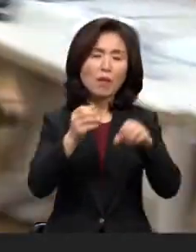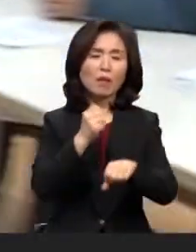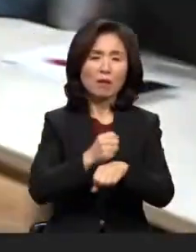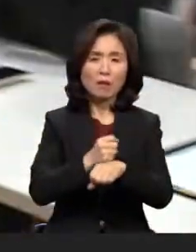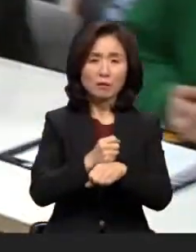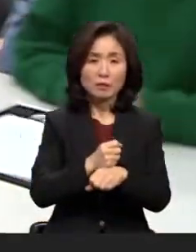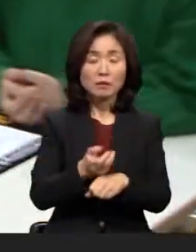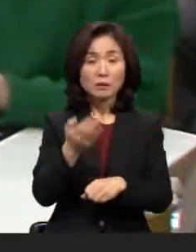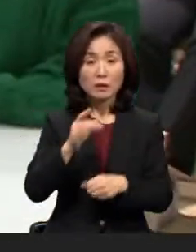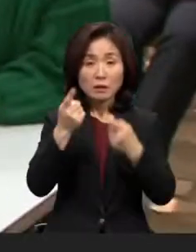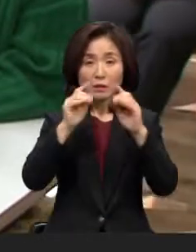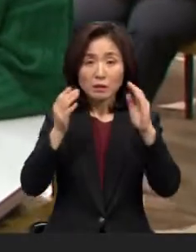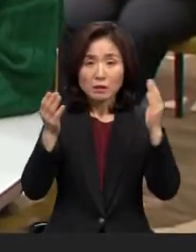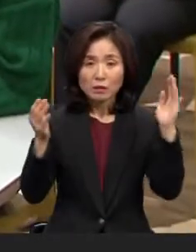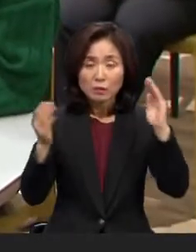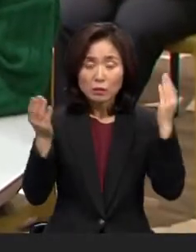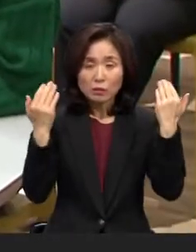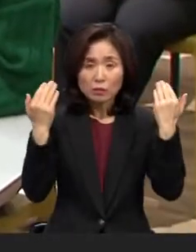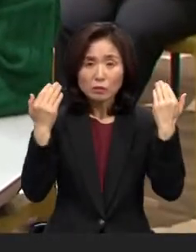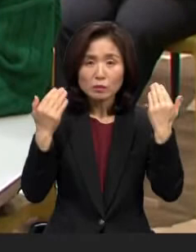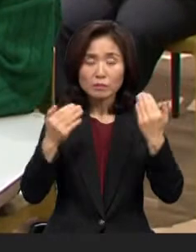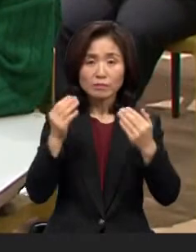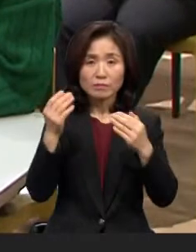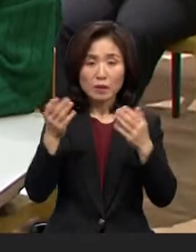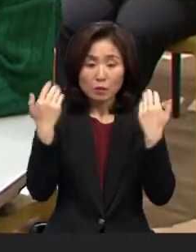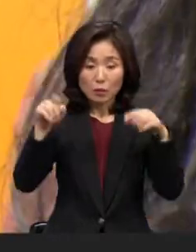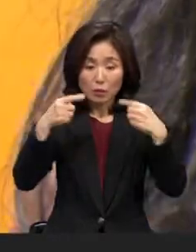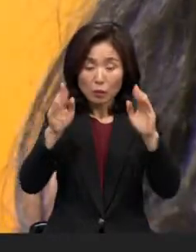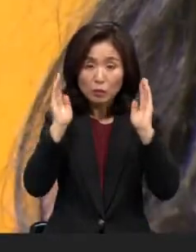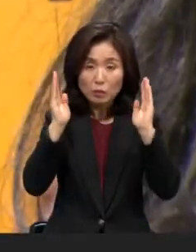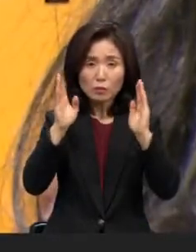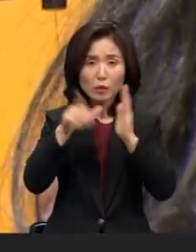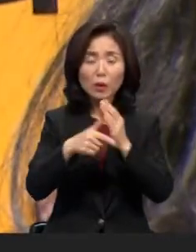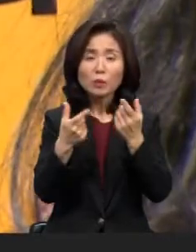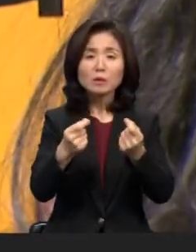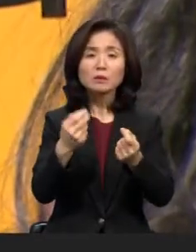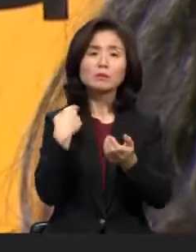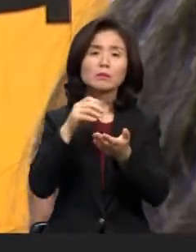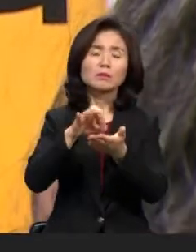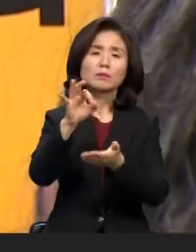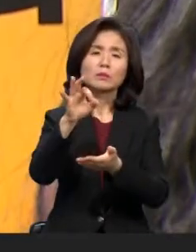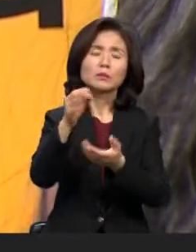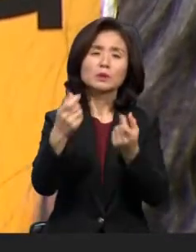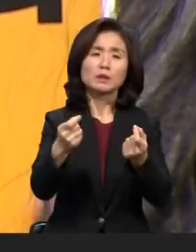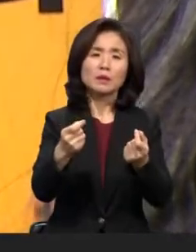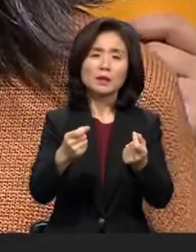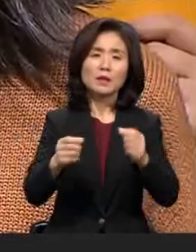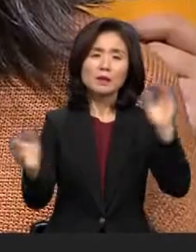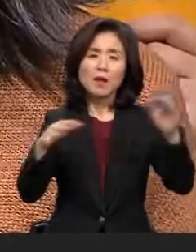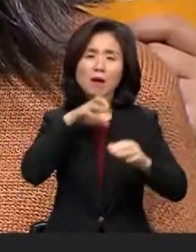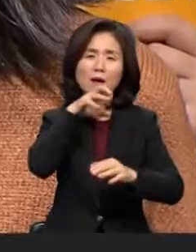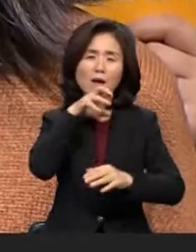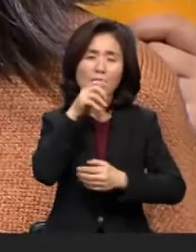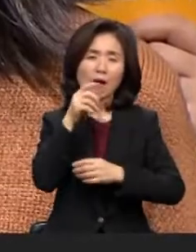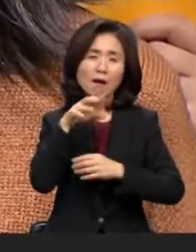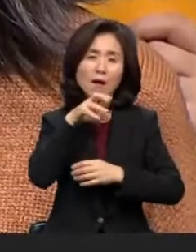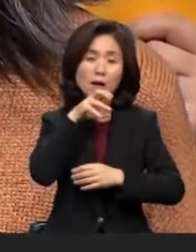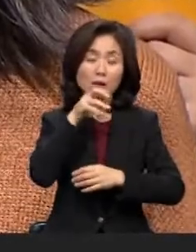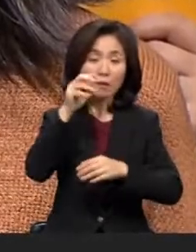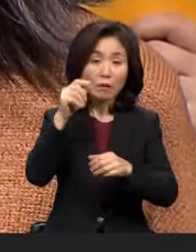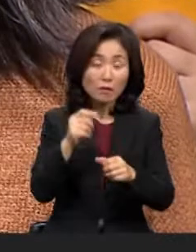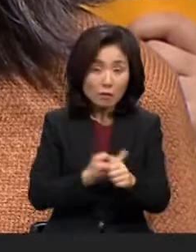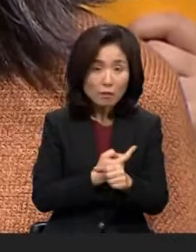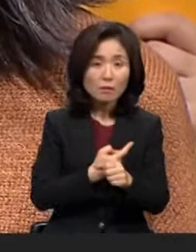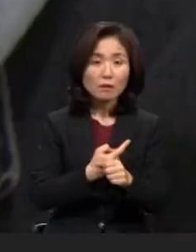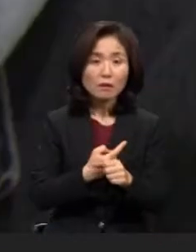대부분 대면 수업을 할 때와 똑같은 등록금을 받았습니다. 학생들의 성토가 이어지자 마지못해 돌려준